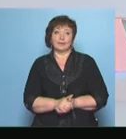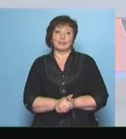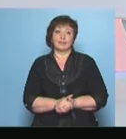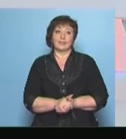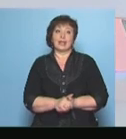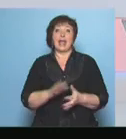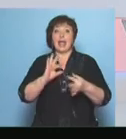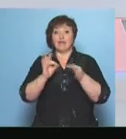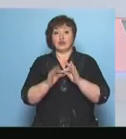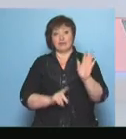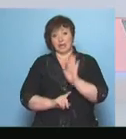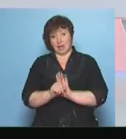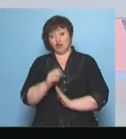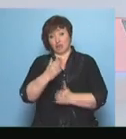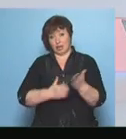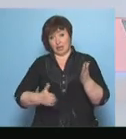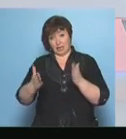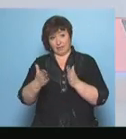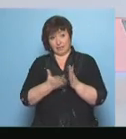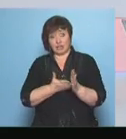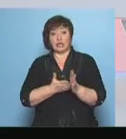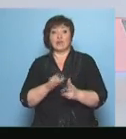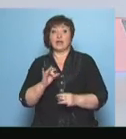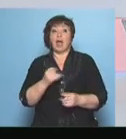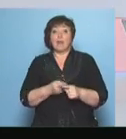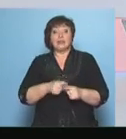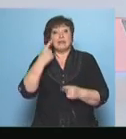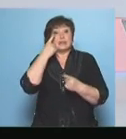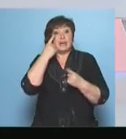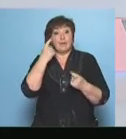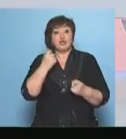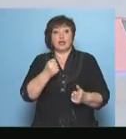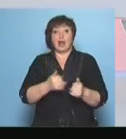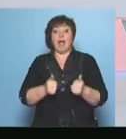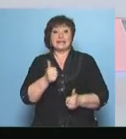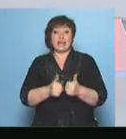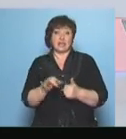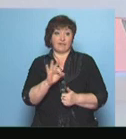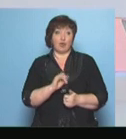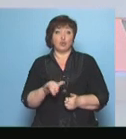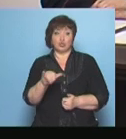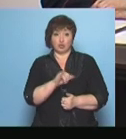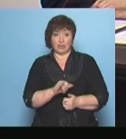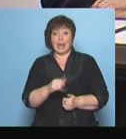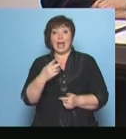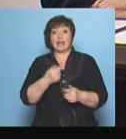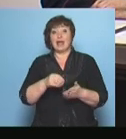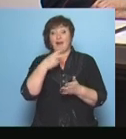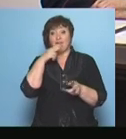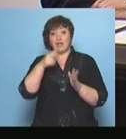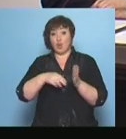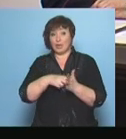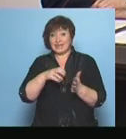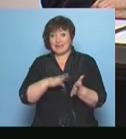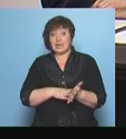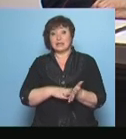В Ижевске начали ликвидировать резиновые квартиры. Об этом сообщили на круглом столе в МВД по Удмуртии. Фиктивная регистрация и постановка на